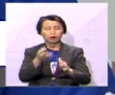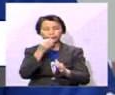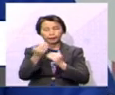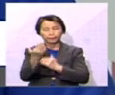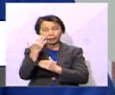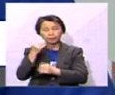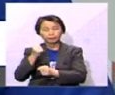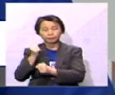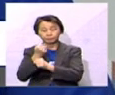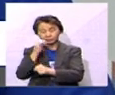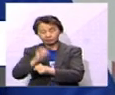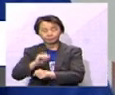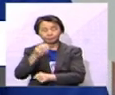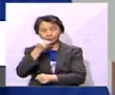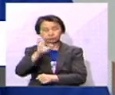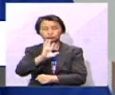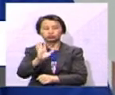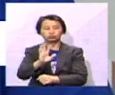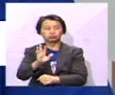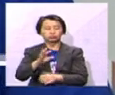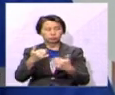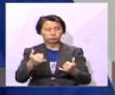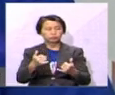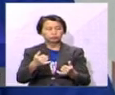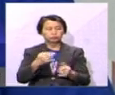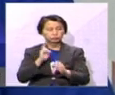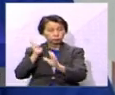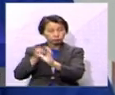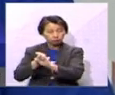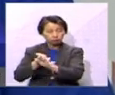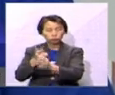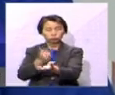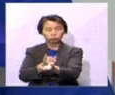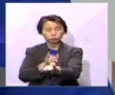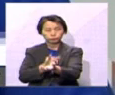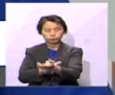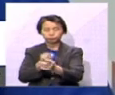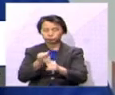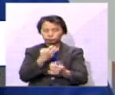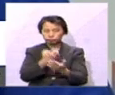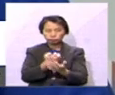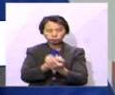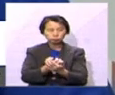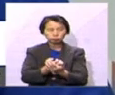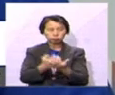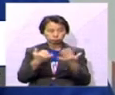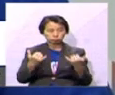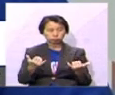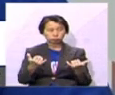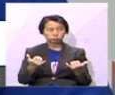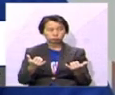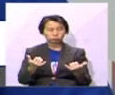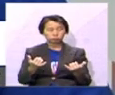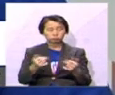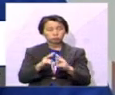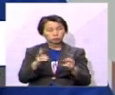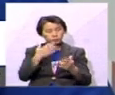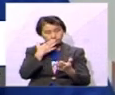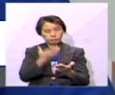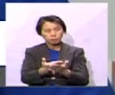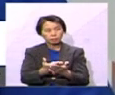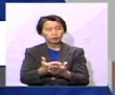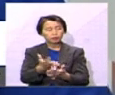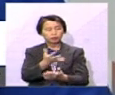Setelah kita berada di Agropolitan Institute ni, dari segi ekonomi pendapatan kita agak baik lah, dan